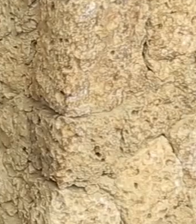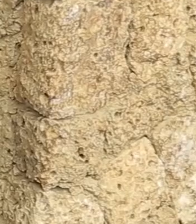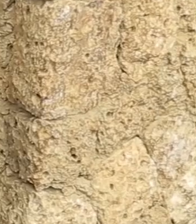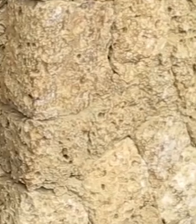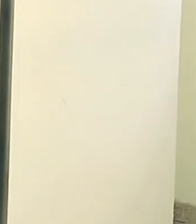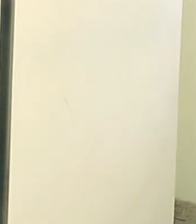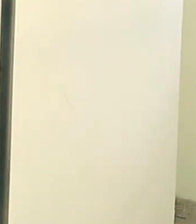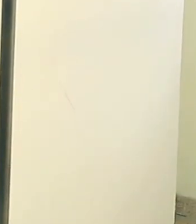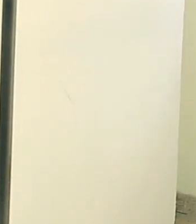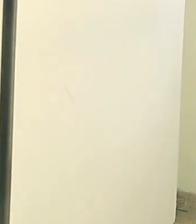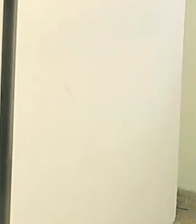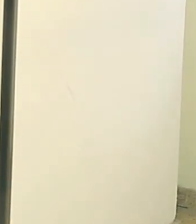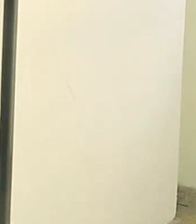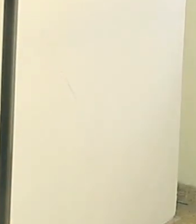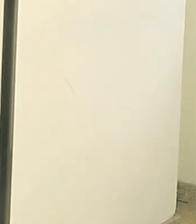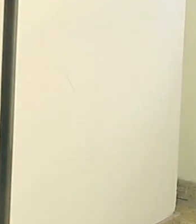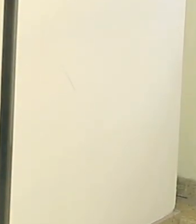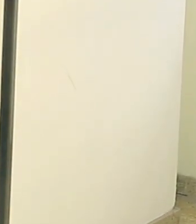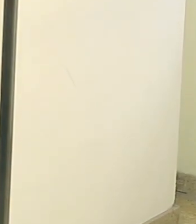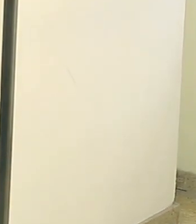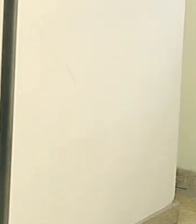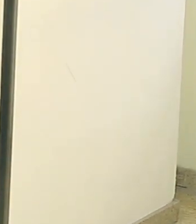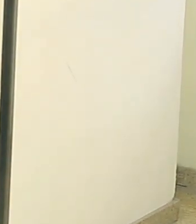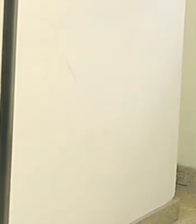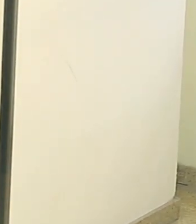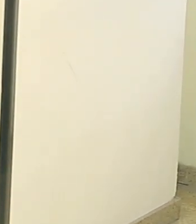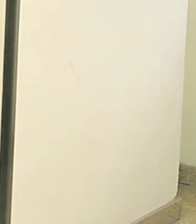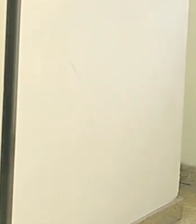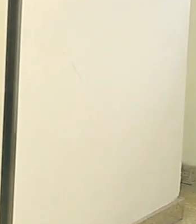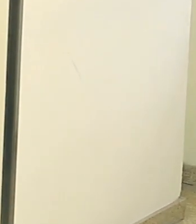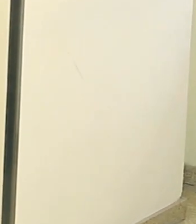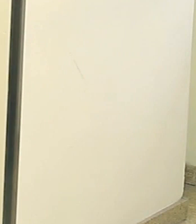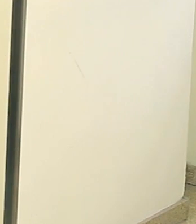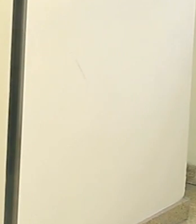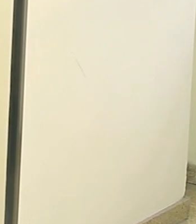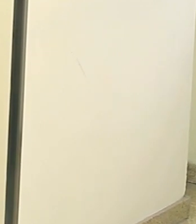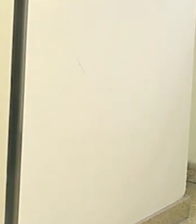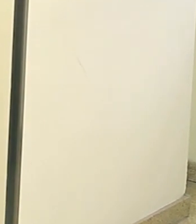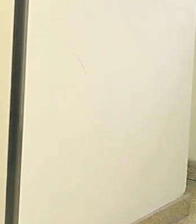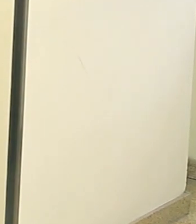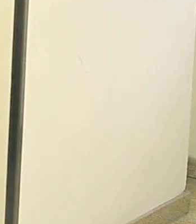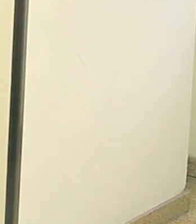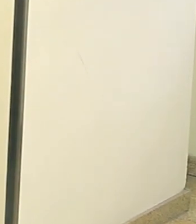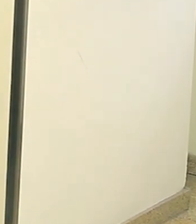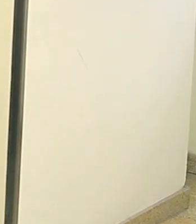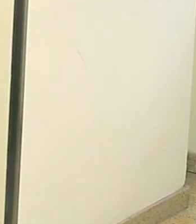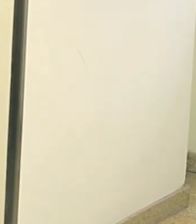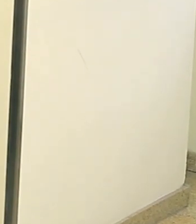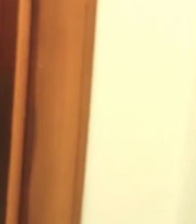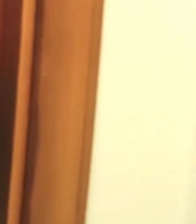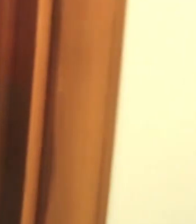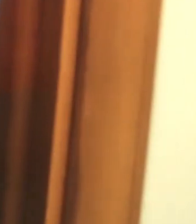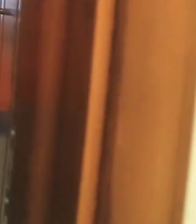በተመሰከረላቸው ሽፎቻችን አዘጋጅተን እናቀርባለን ስንቶቻችሁ ናችሁ Beer Garden መኝታ ክፍሎች እንዳሉት የምታቁት ከ30 በላይ መኝታ